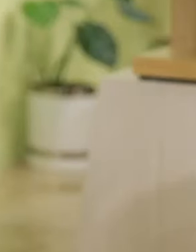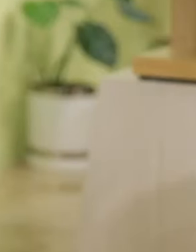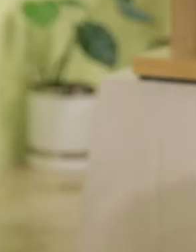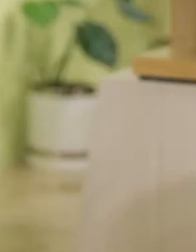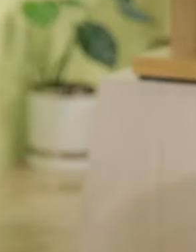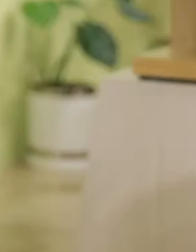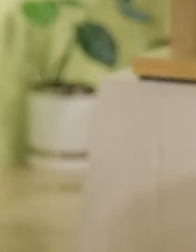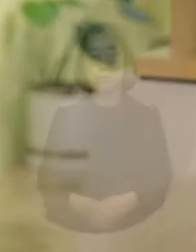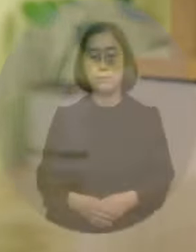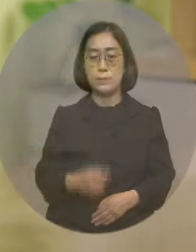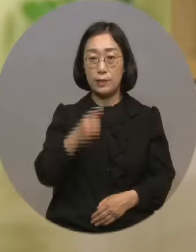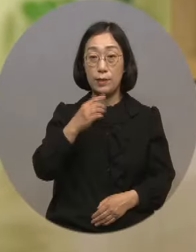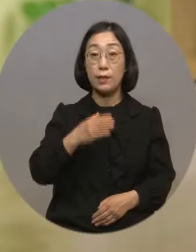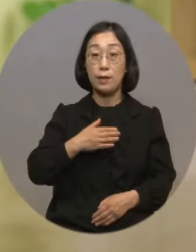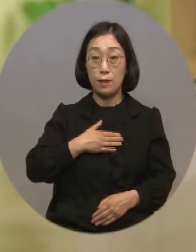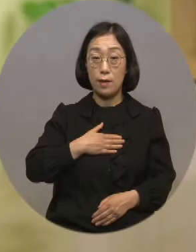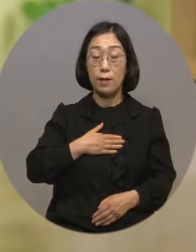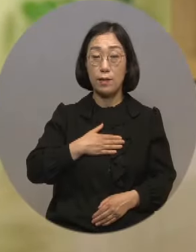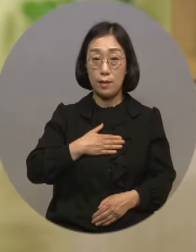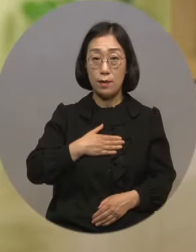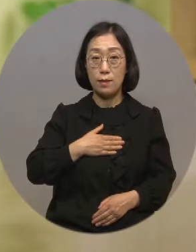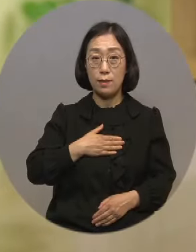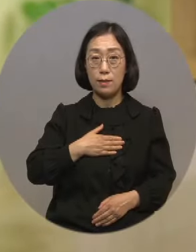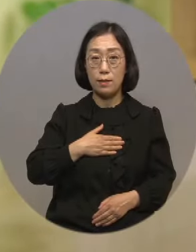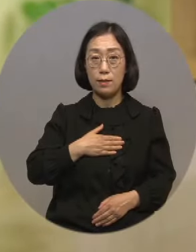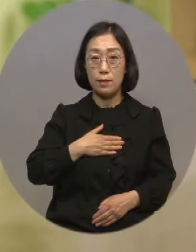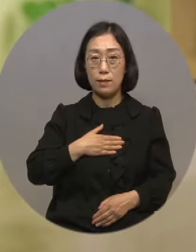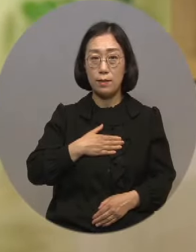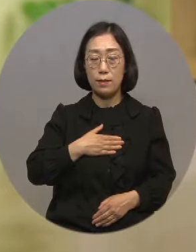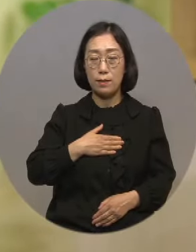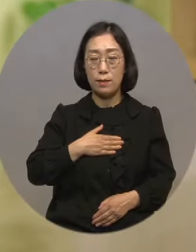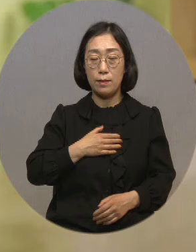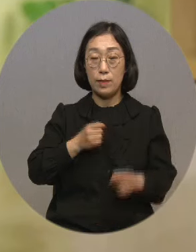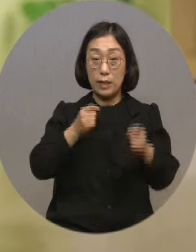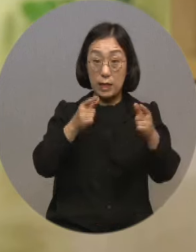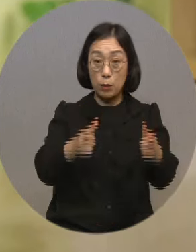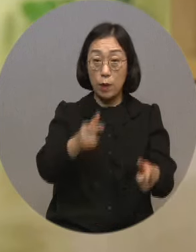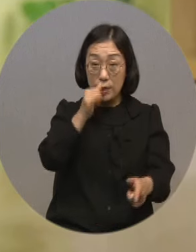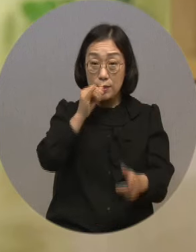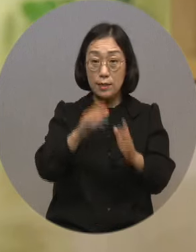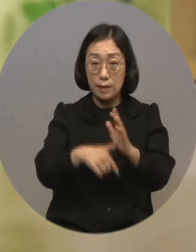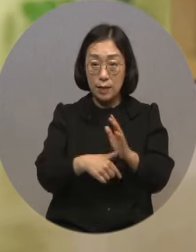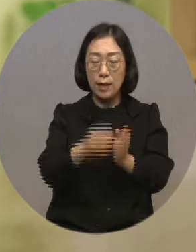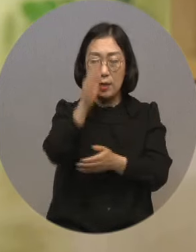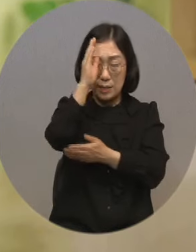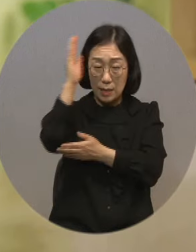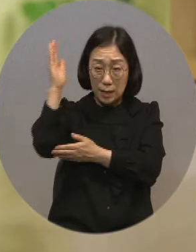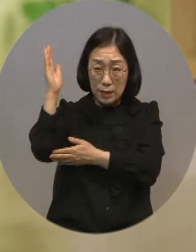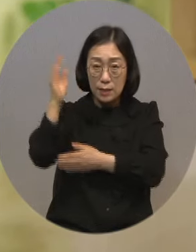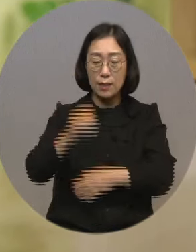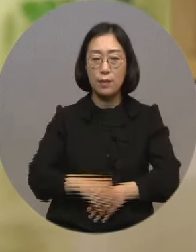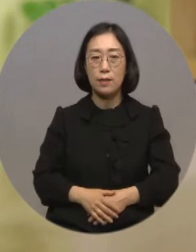그래서 제가 기회 있을 때마다 이야기하는 건데